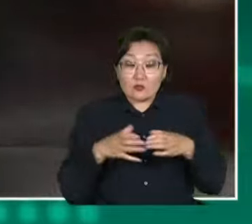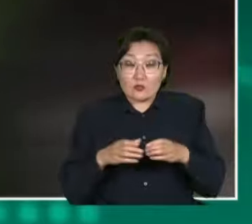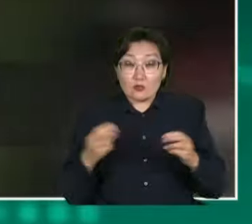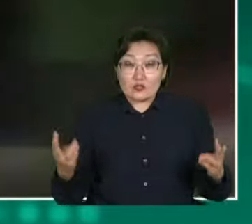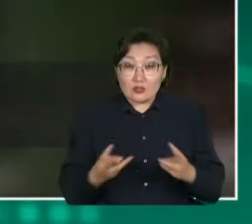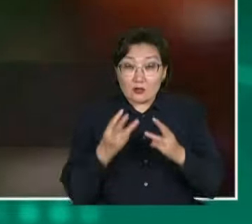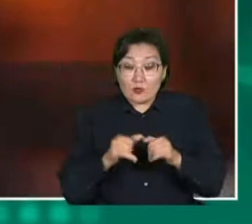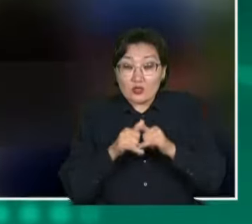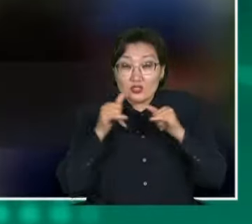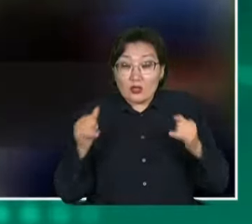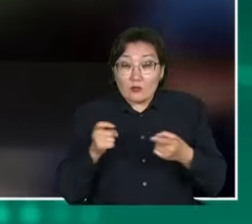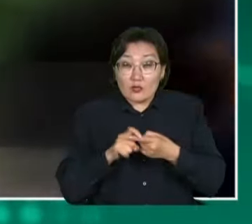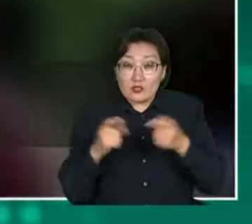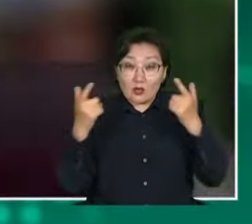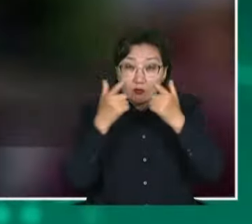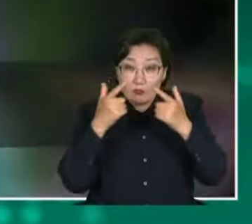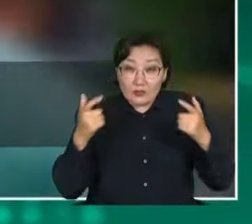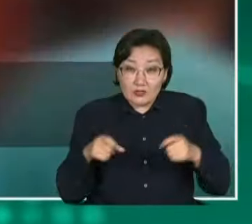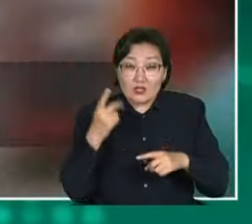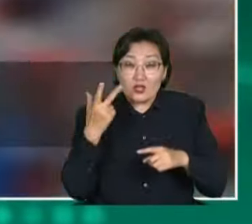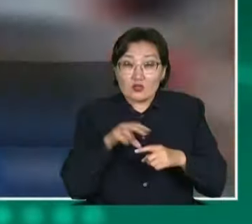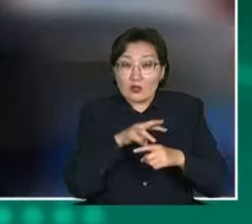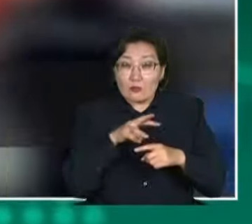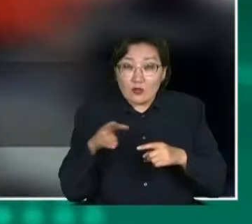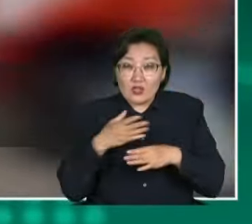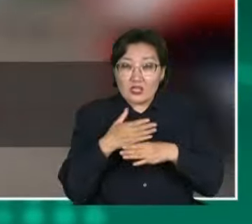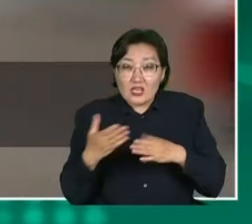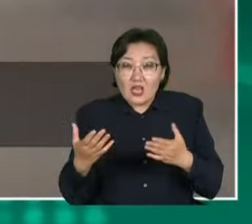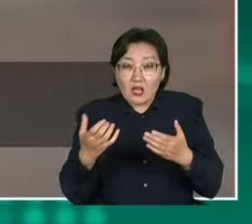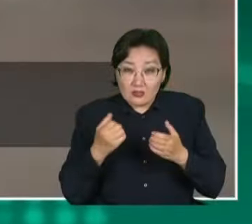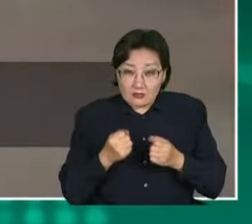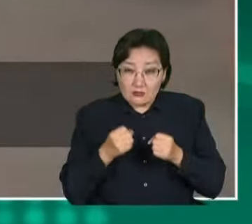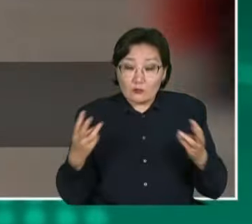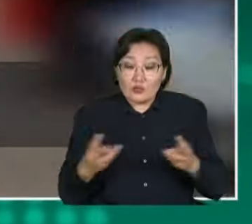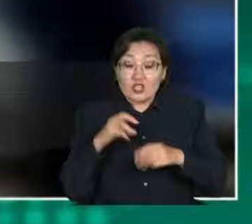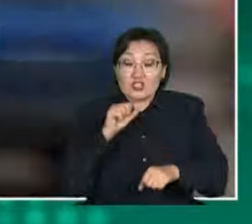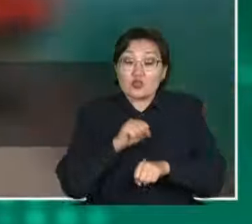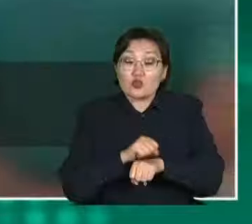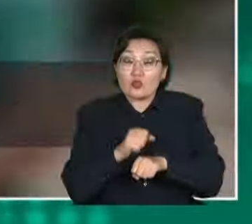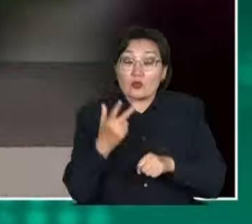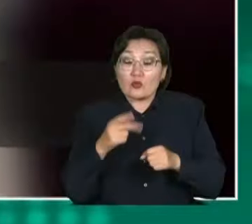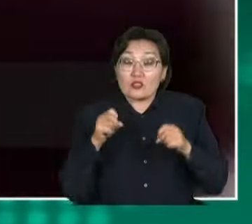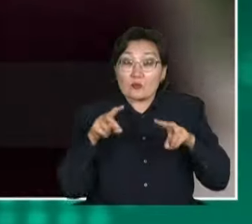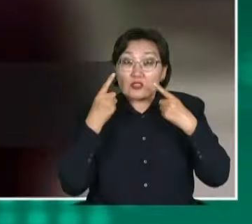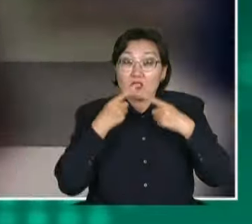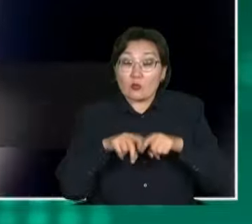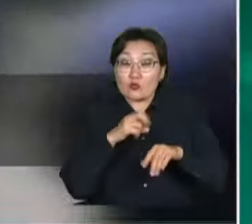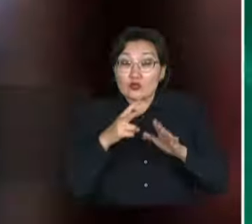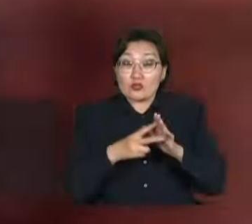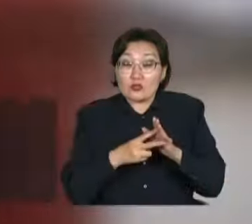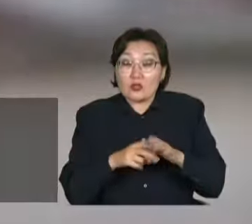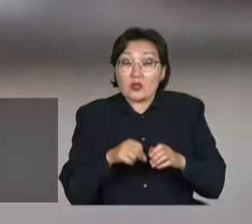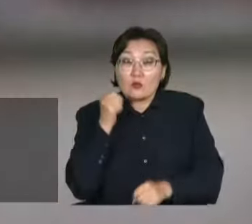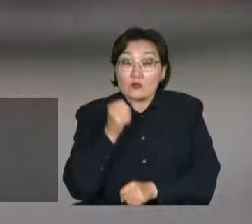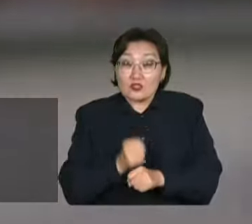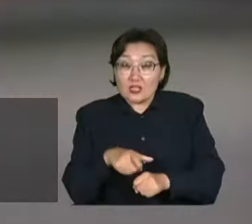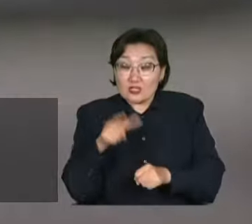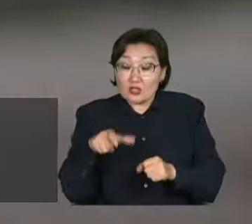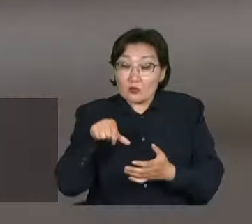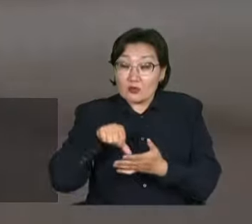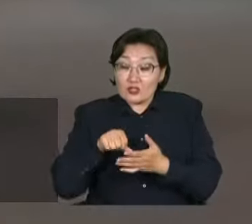жалынның жайылғандығы туралы хабарлама жарты сағат кеш түсті деп отыр. Тілсіз жауды тоқтатуға 3 техника мен 17 өрт сөндіруші